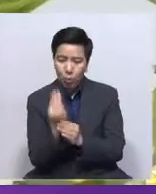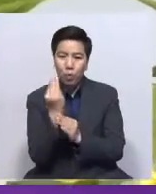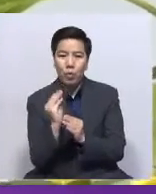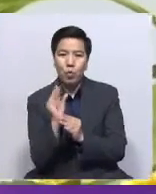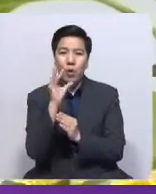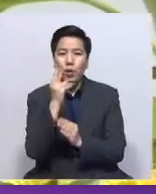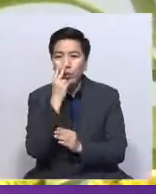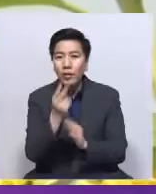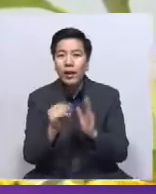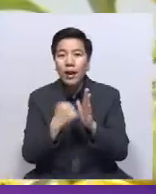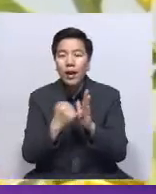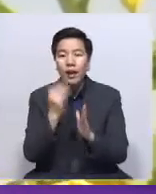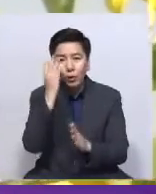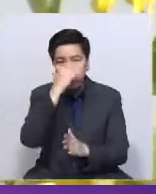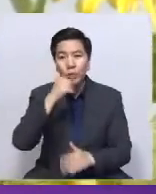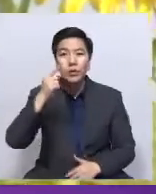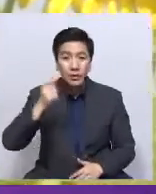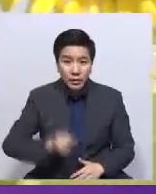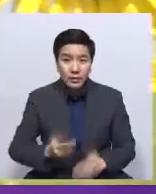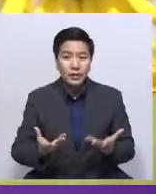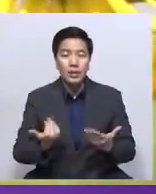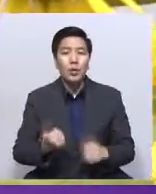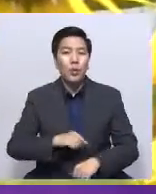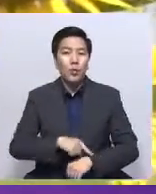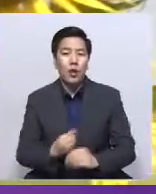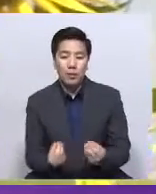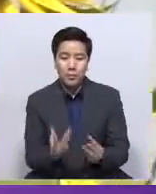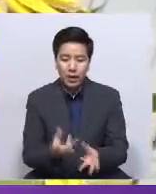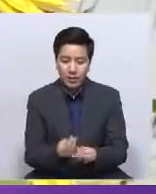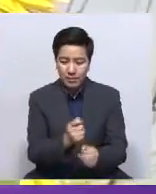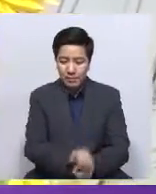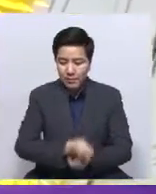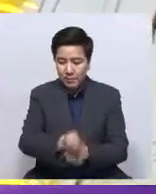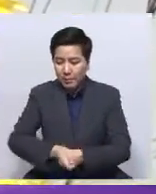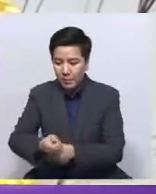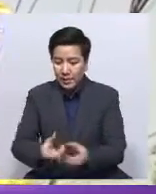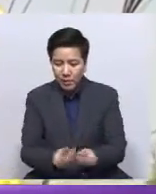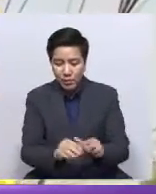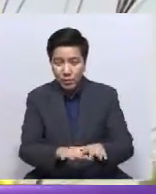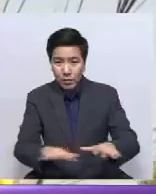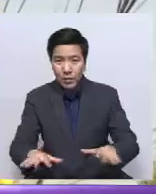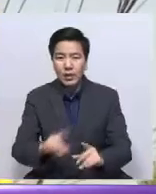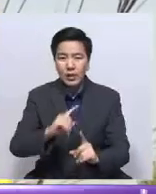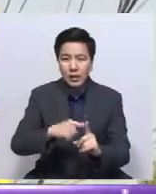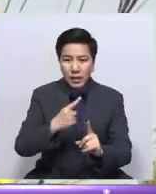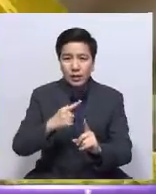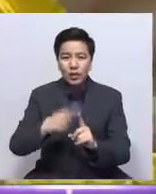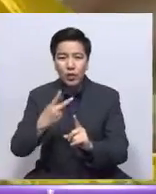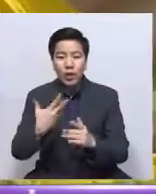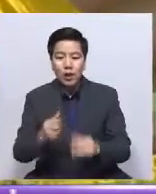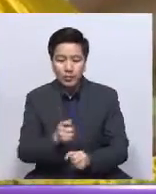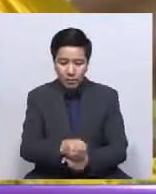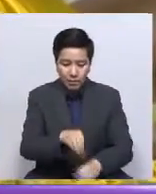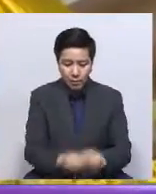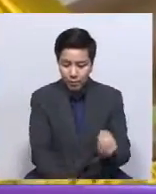งนะคะสามารถมองเห็นได้ง่ายและมีความสวยงามด้วยโดยใช้ระยะเวลาปรับปรุงพื้นที่และคุณภาพดินประมาณ1-2 เดือนก่อน